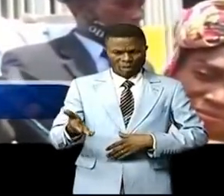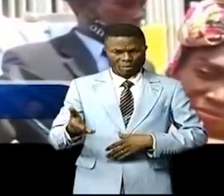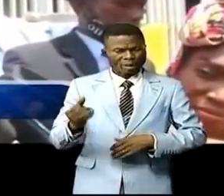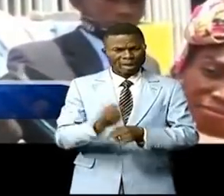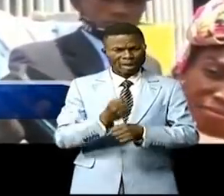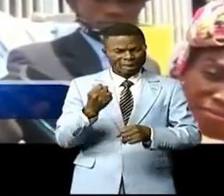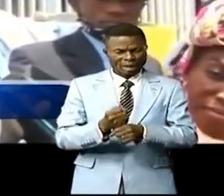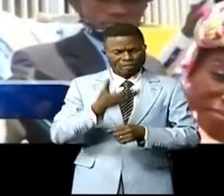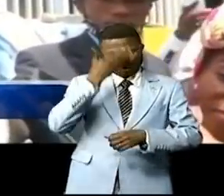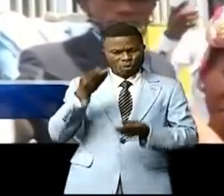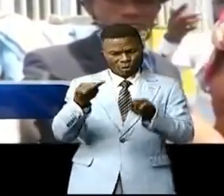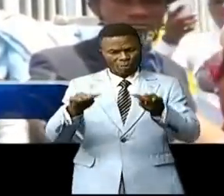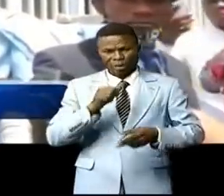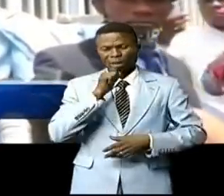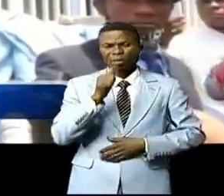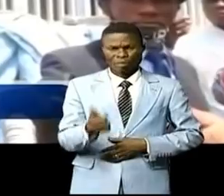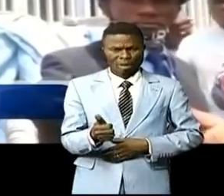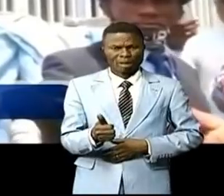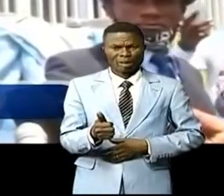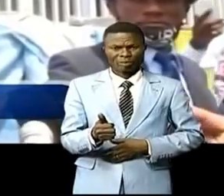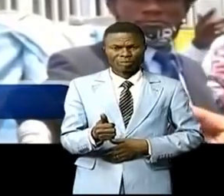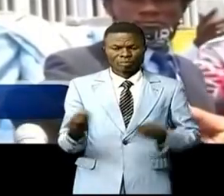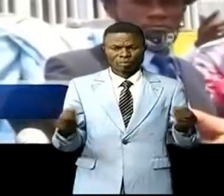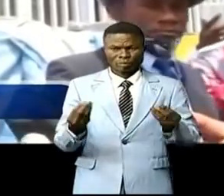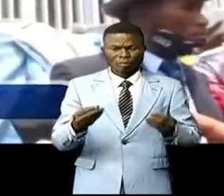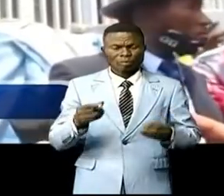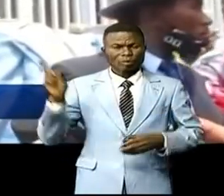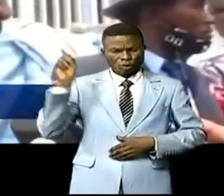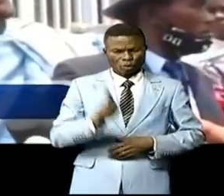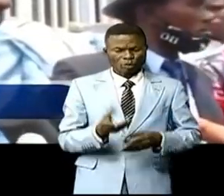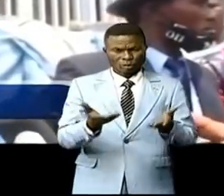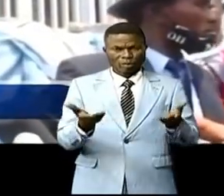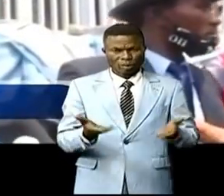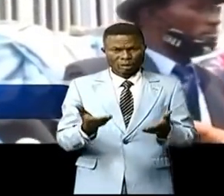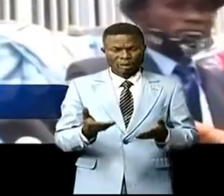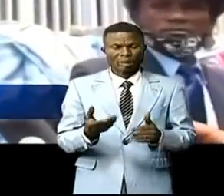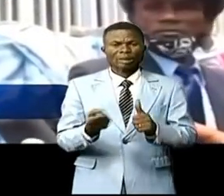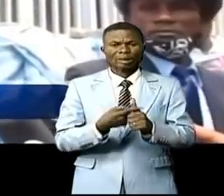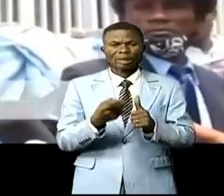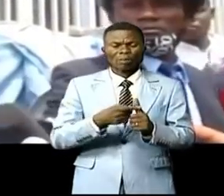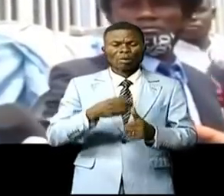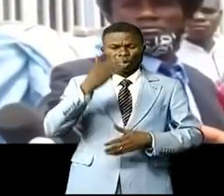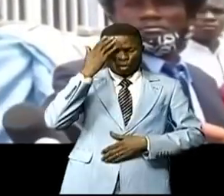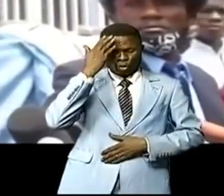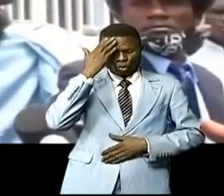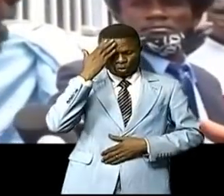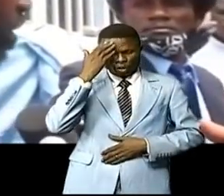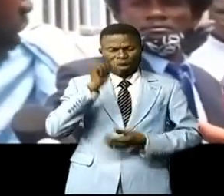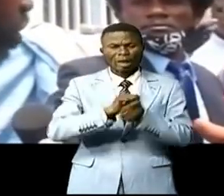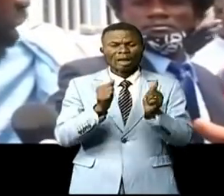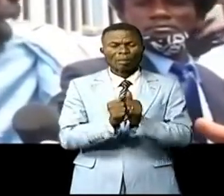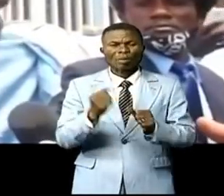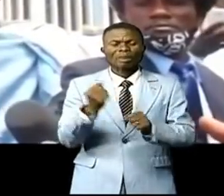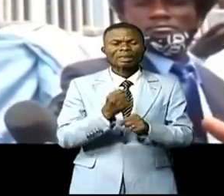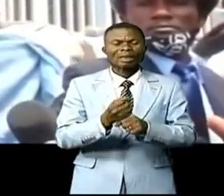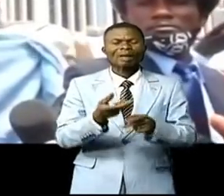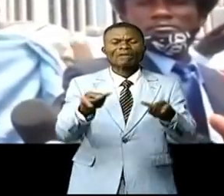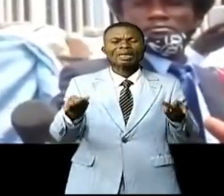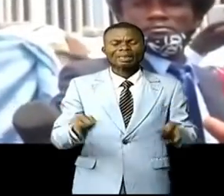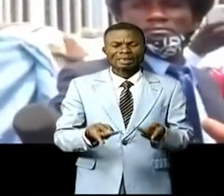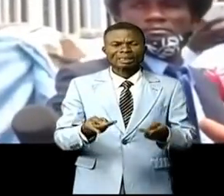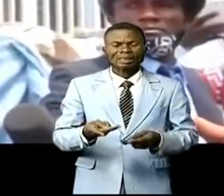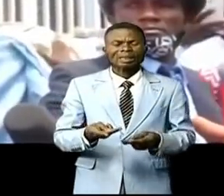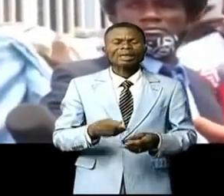les mots des chefs. Si je suis venu ici, c'est parce que je voulais avoir les instructions et